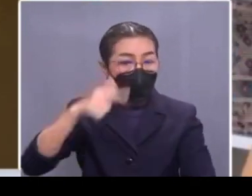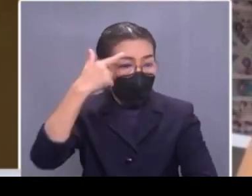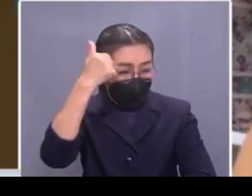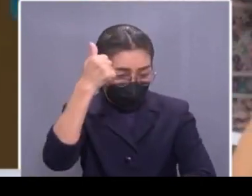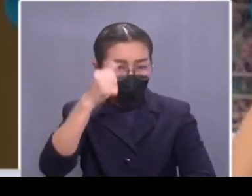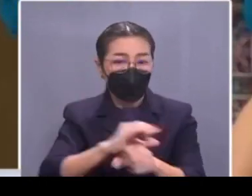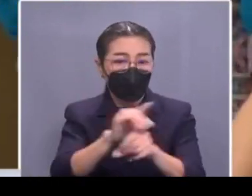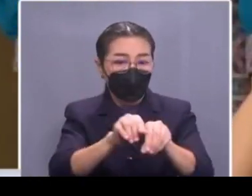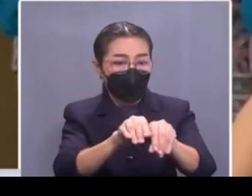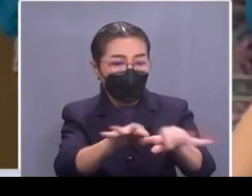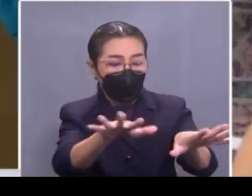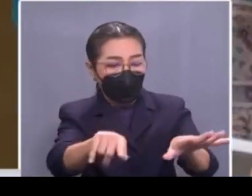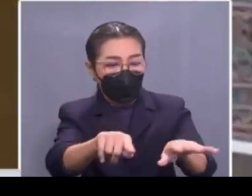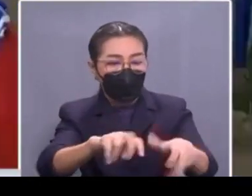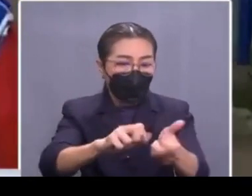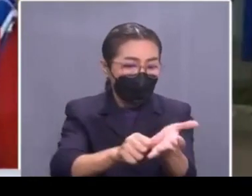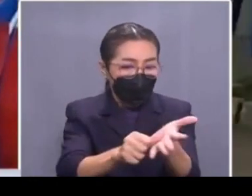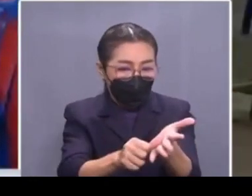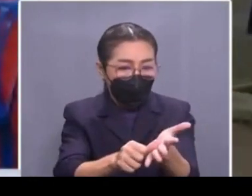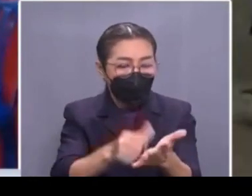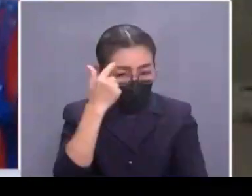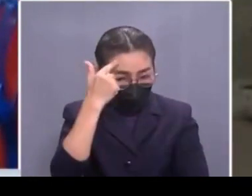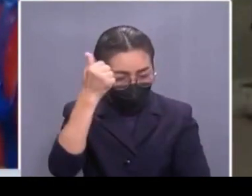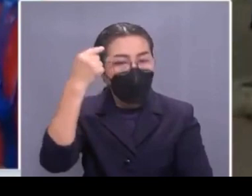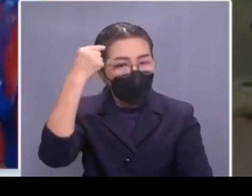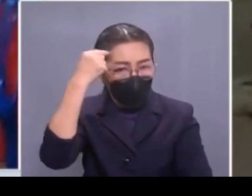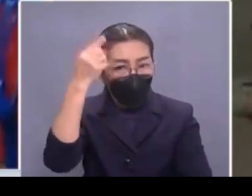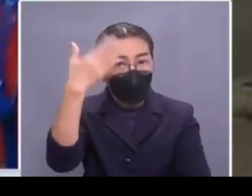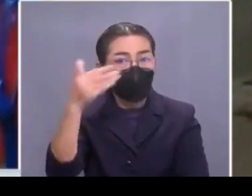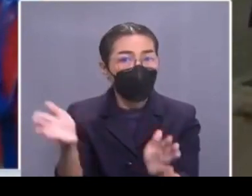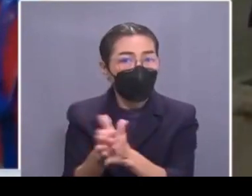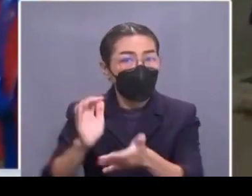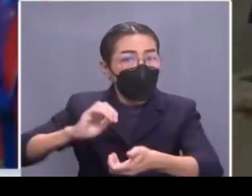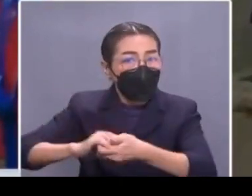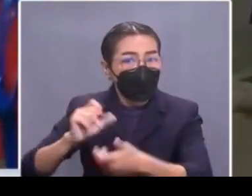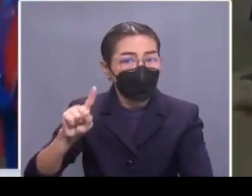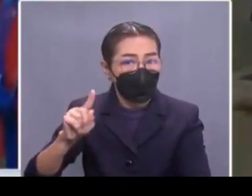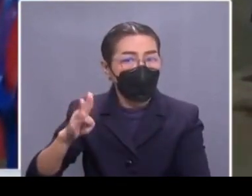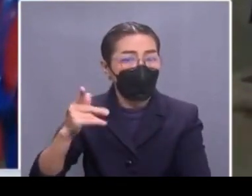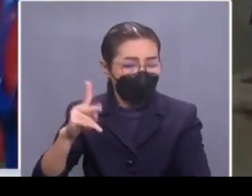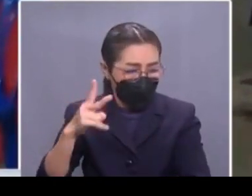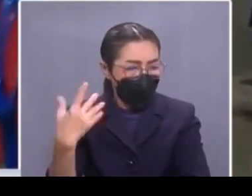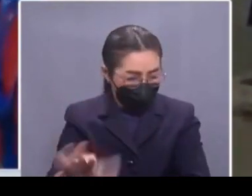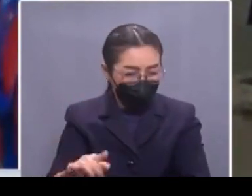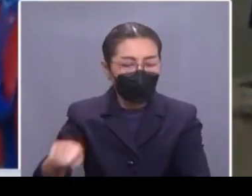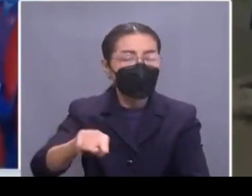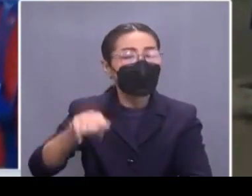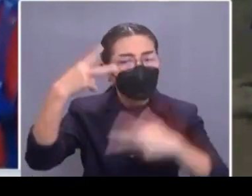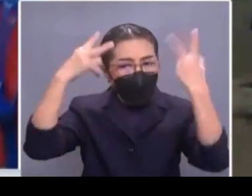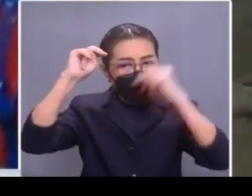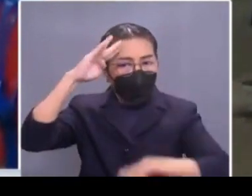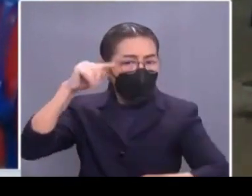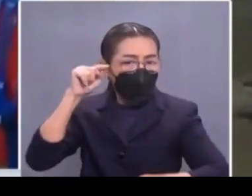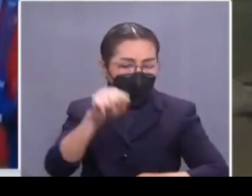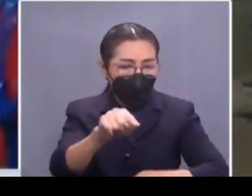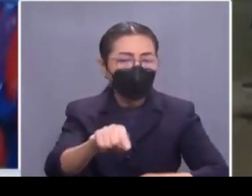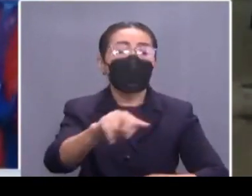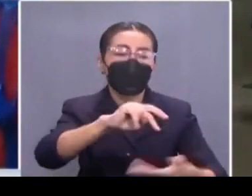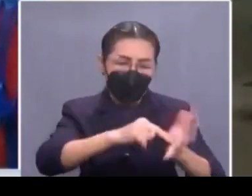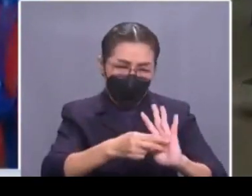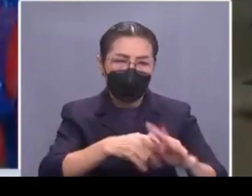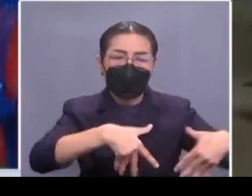ควิดจากศบค.มาตั้งแต่แรกดังนั้นประชาชนจะได้ประโยชน์จากคำสั่งนี้แน่นอนกระทรวงสาธารณสุขก็ต้องมีสปิริต